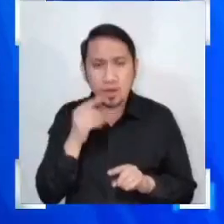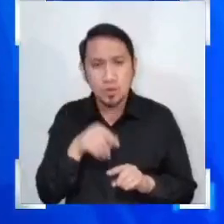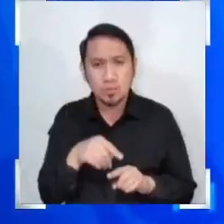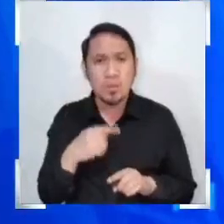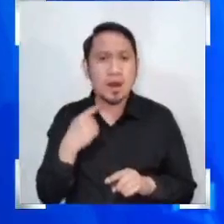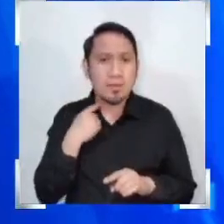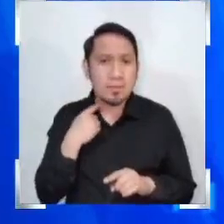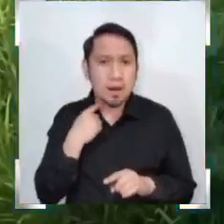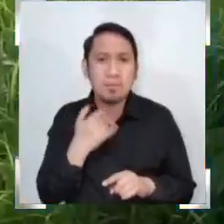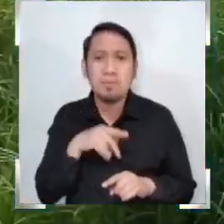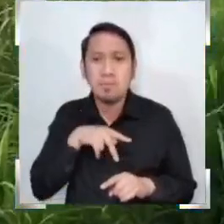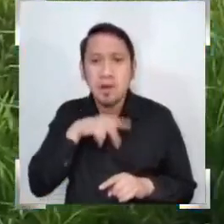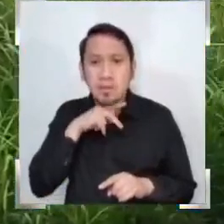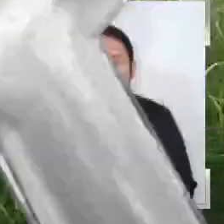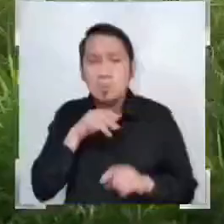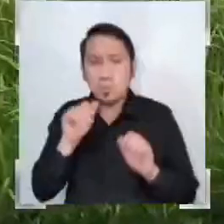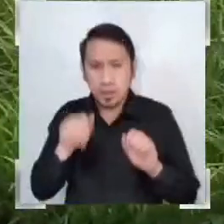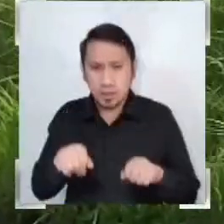Maki Pulido.